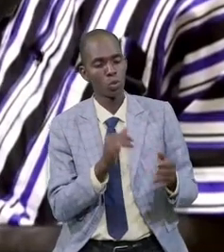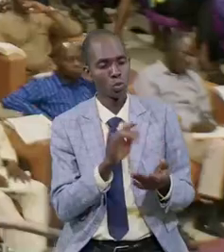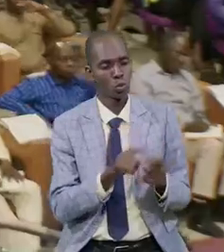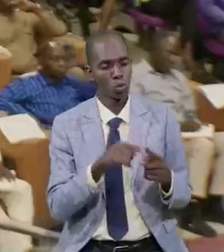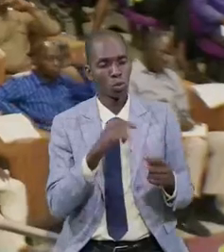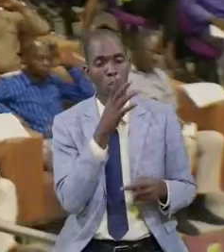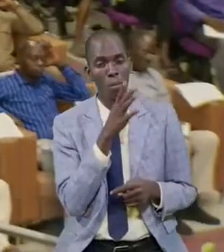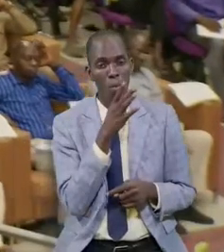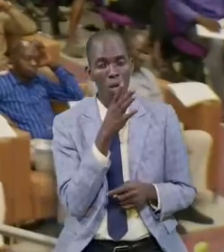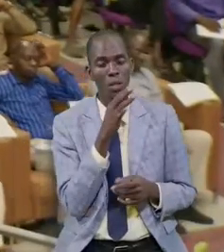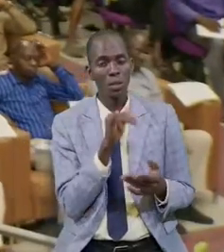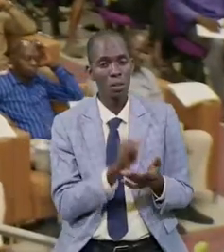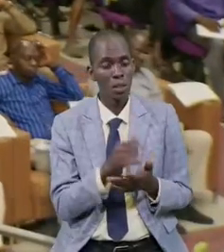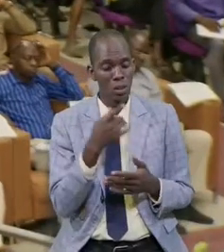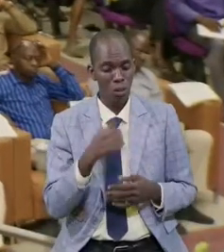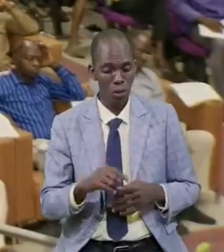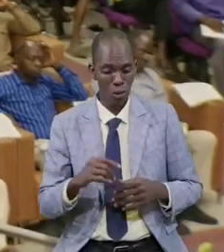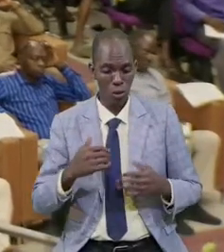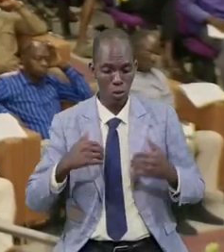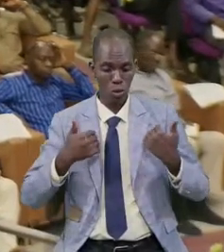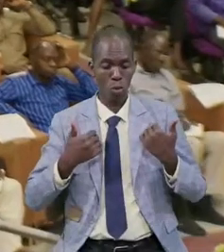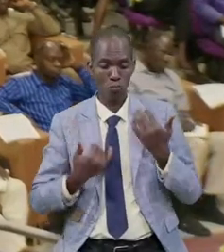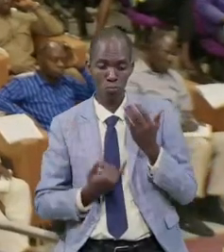Dieu lui a déjà dit que